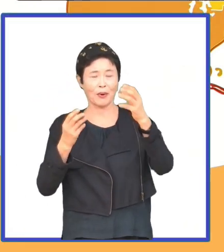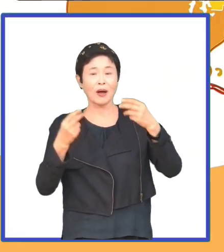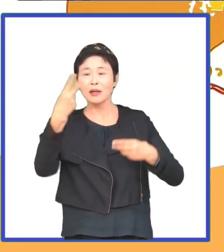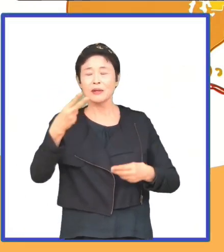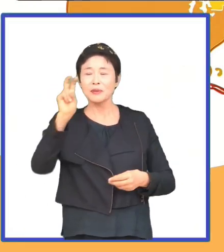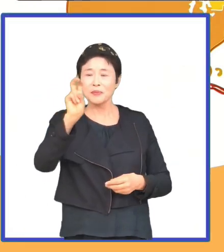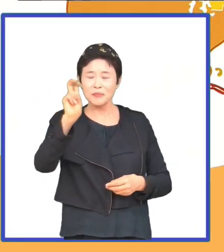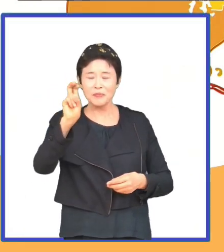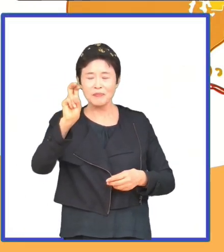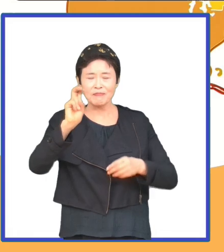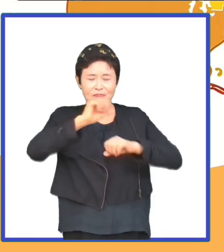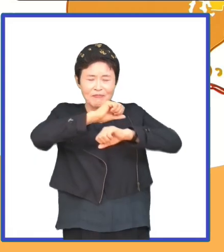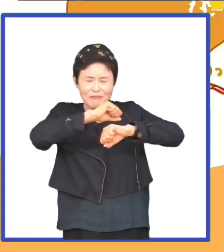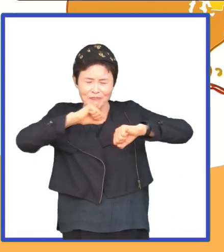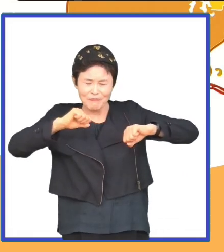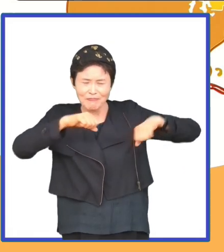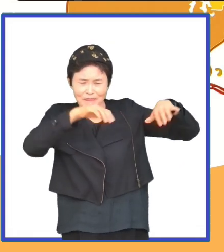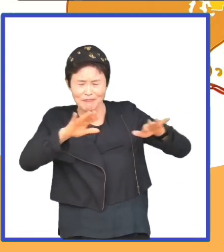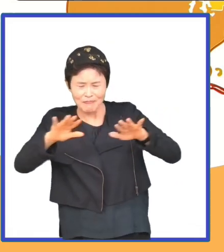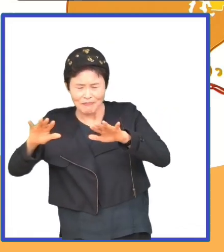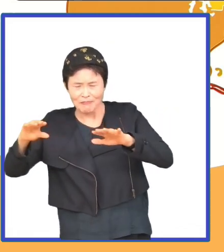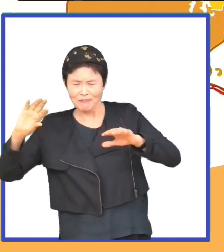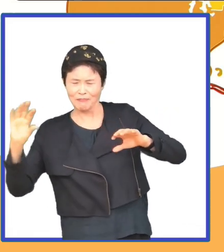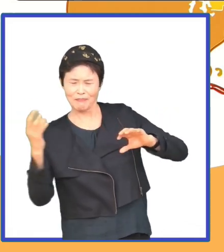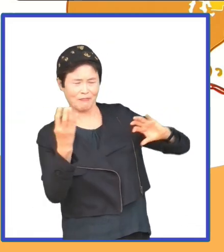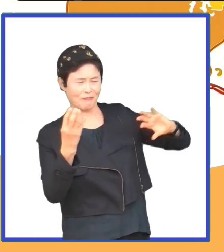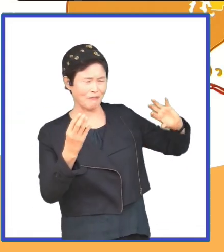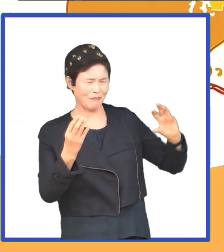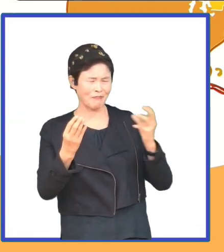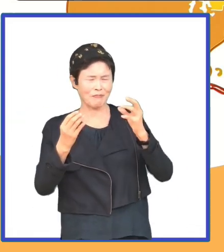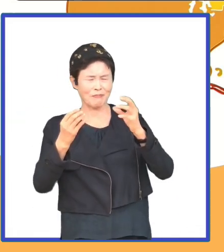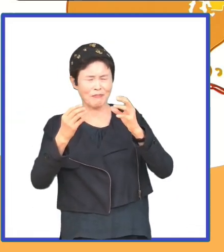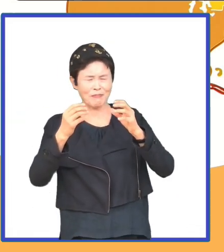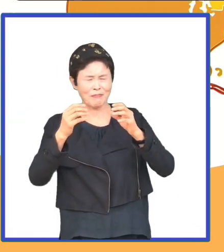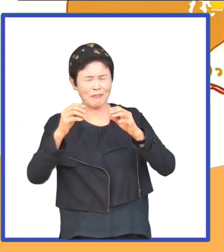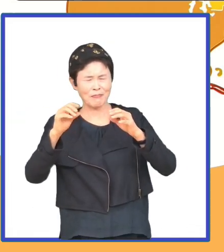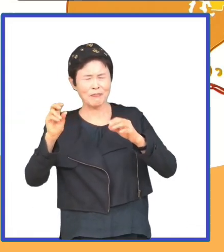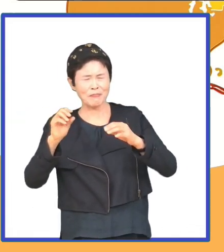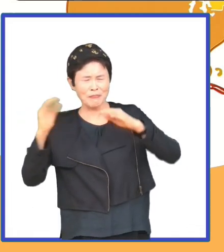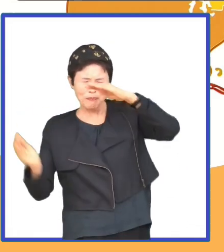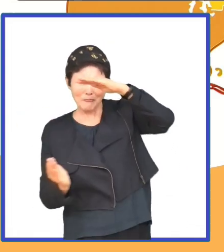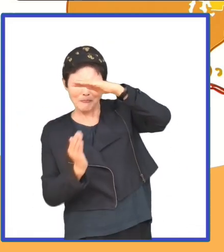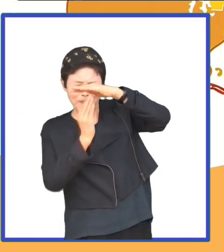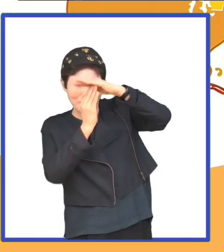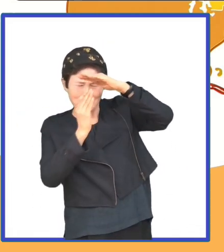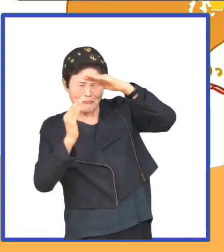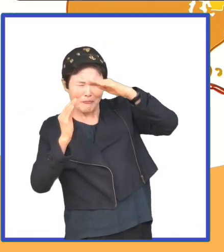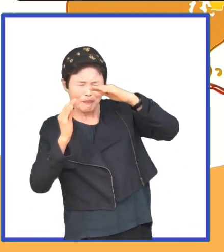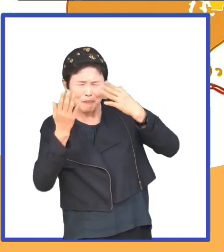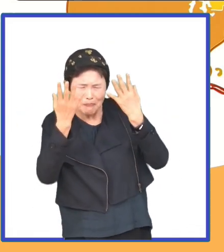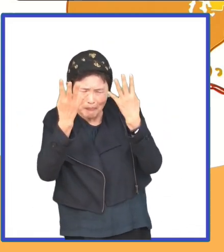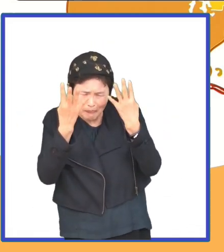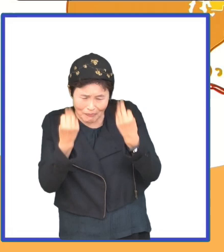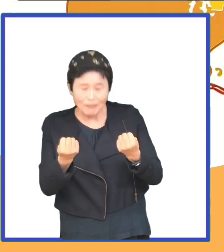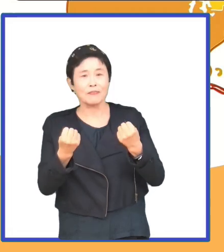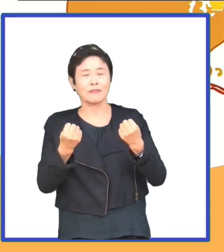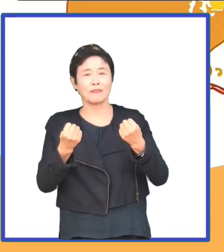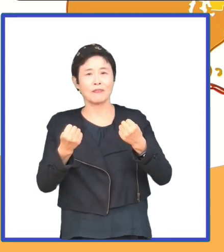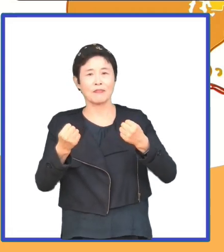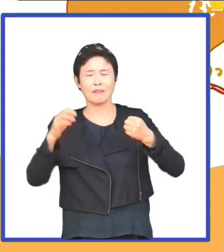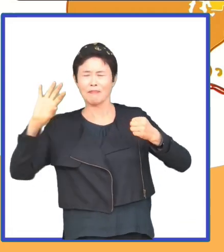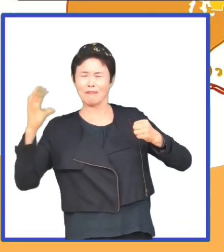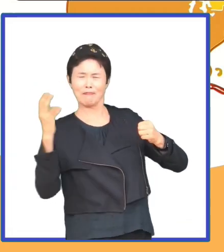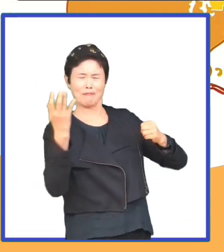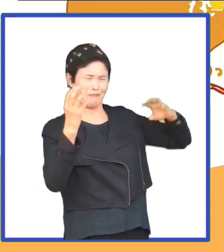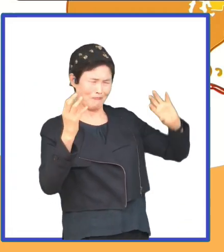허리케인 시즌에 미국에서는 역대 가장 많은 30개의 폭풍이 발생했대요. 폭풍이 기록적으로 발생하면서